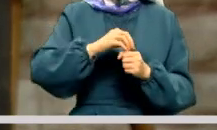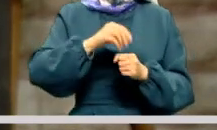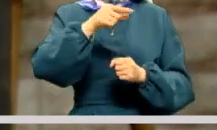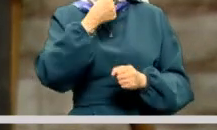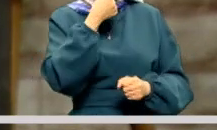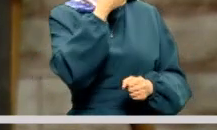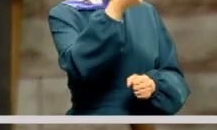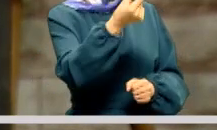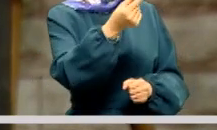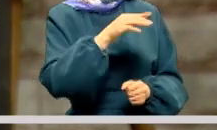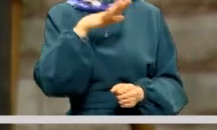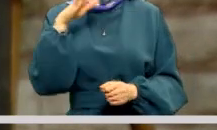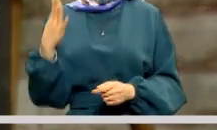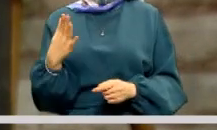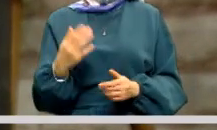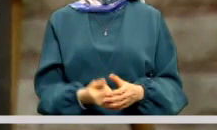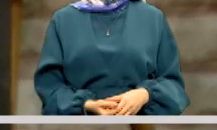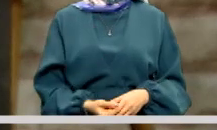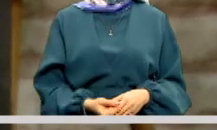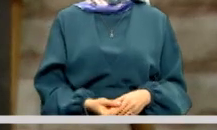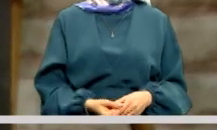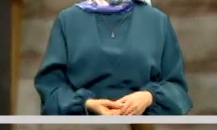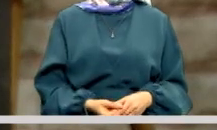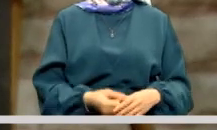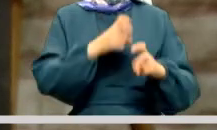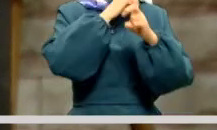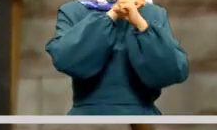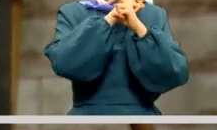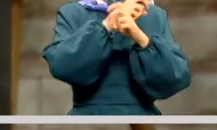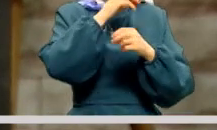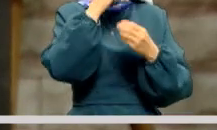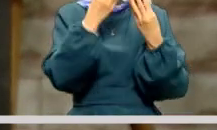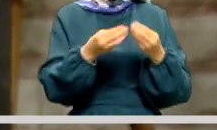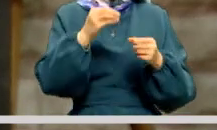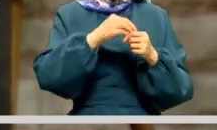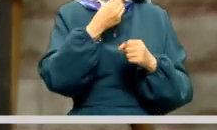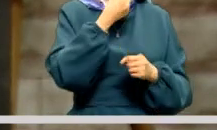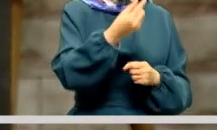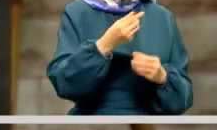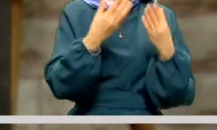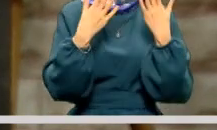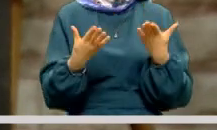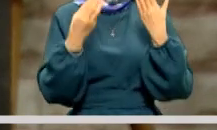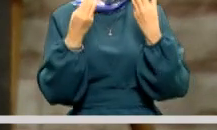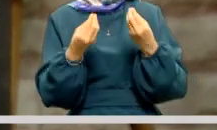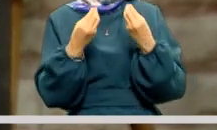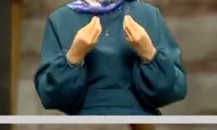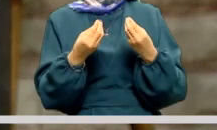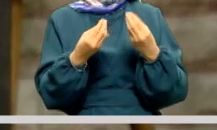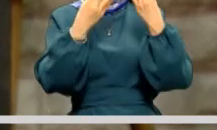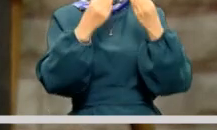uyar ya da Efendim tehlikelerden dolayı uyar ama güzelliklerden dolayı da